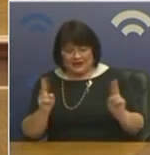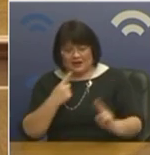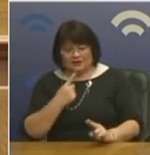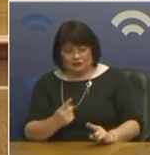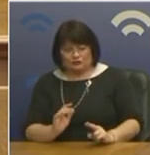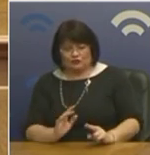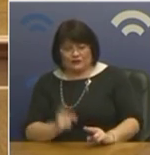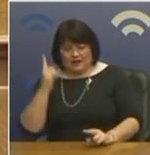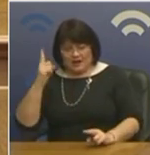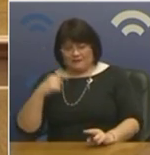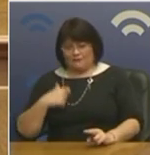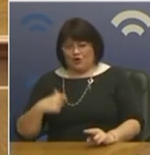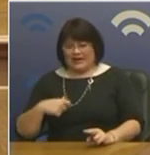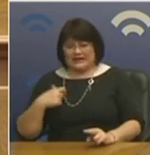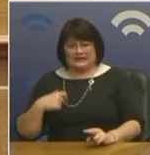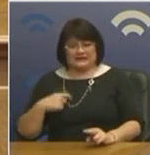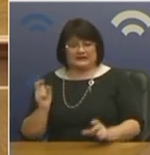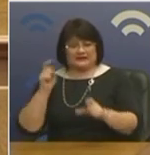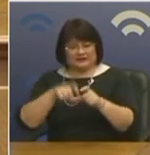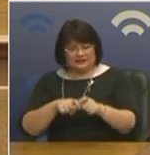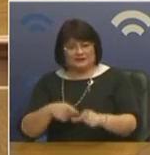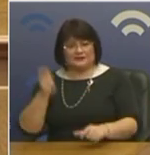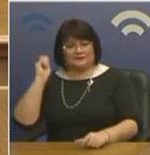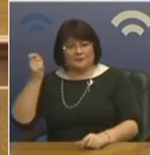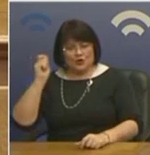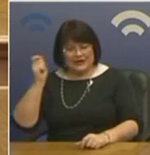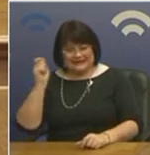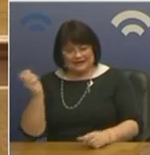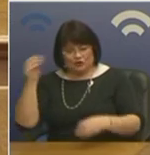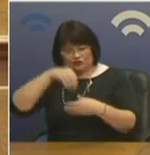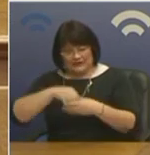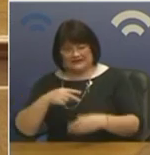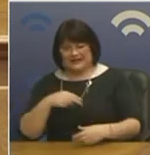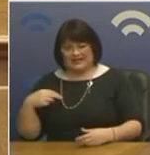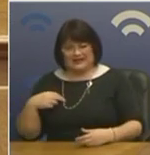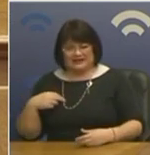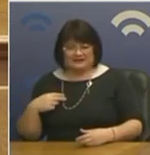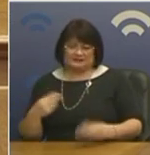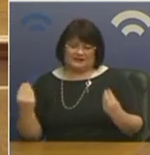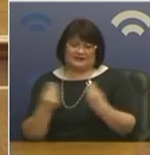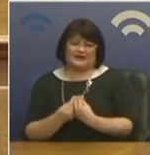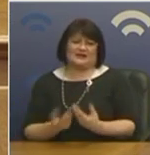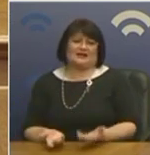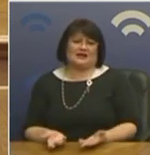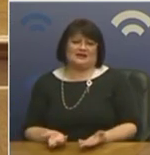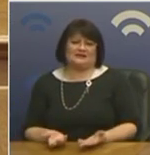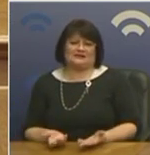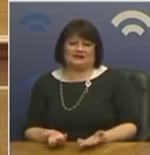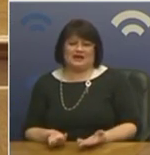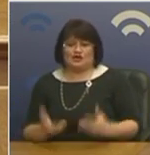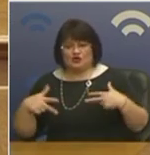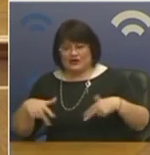ένα κομματικό στέλεχος ανελίσσεται στην κομματική μηχανή και αργότερα στο κομματικό κράτος δι' αυτού του λόγου. Απογαλακτήστε το κόμμα από το